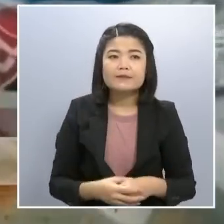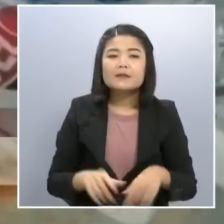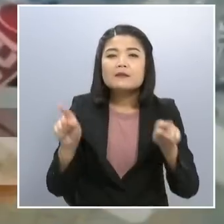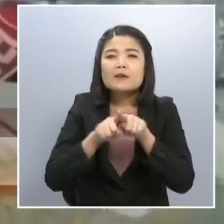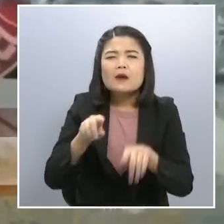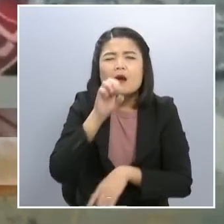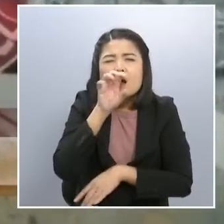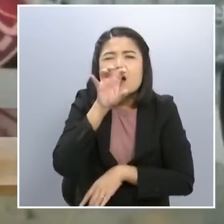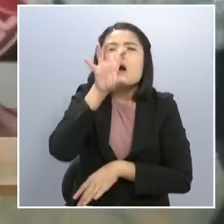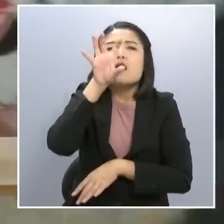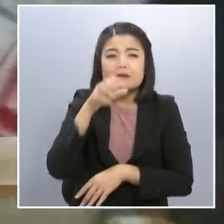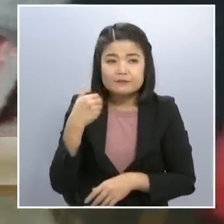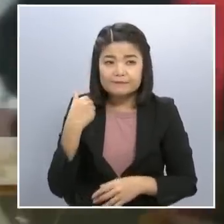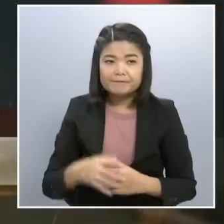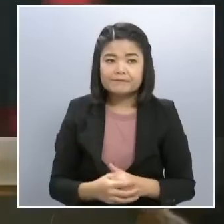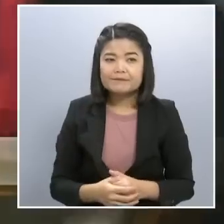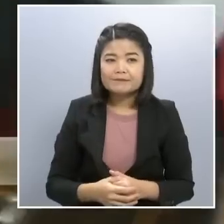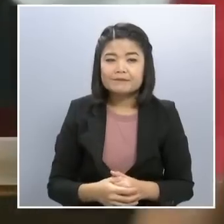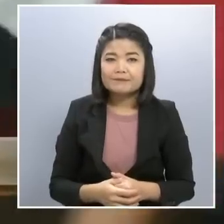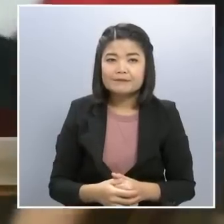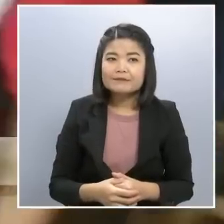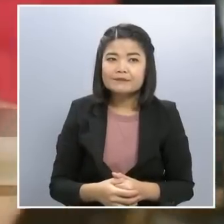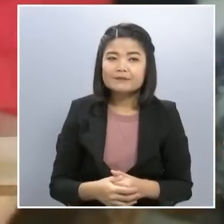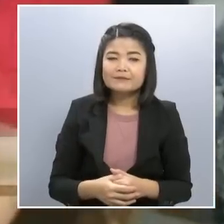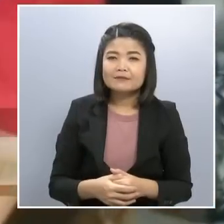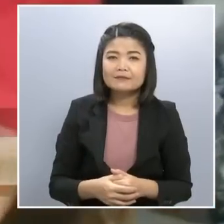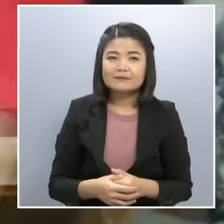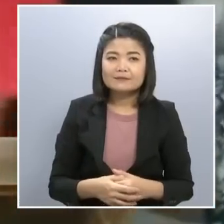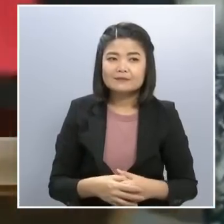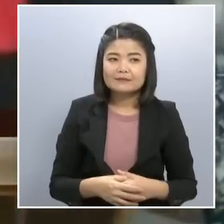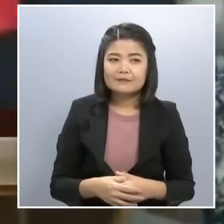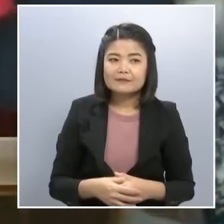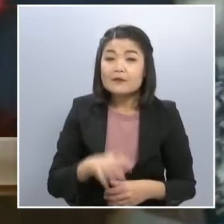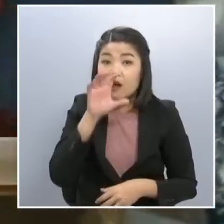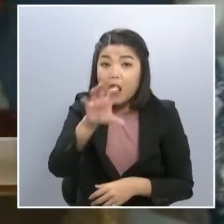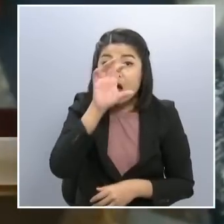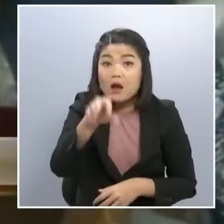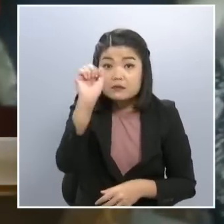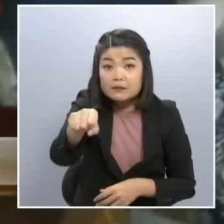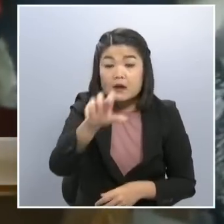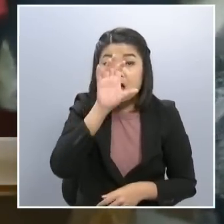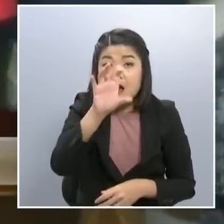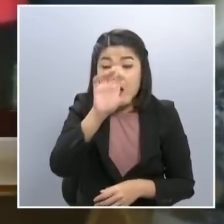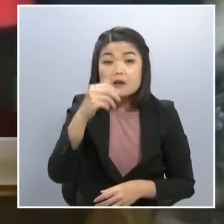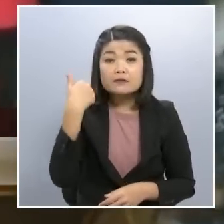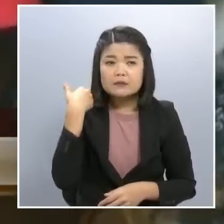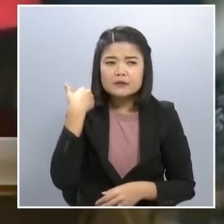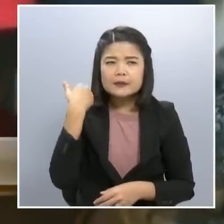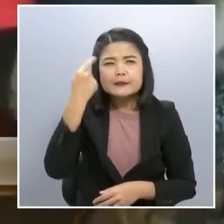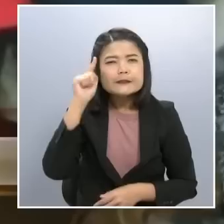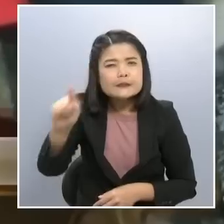นนะเห่าแปลกๆหรือหอนเขาบอกว่าเห่าใช่ไหม ใช ่ผมแล้วนึกถึงช